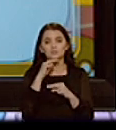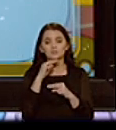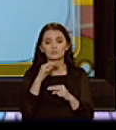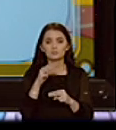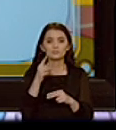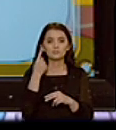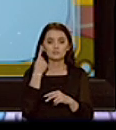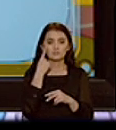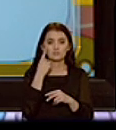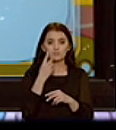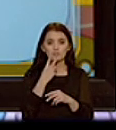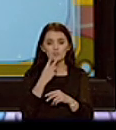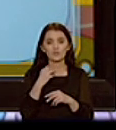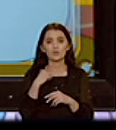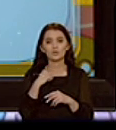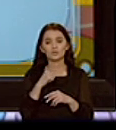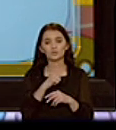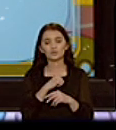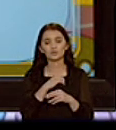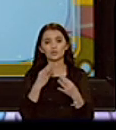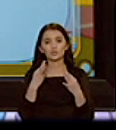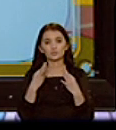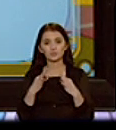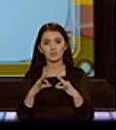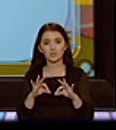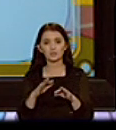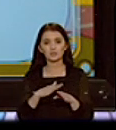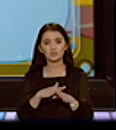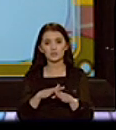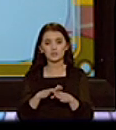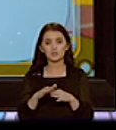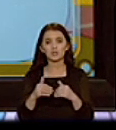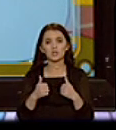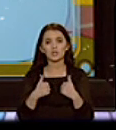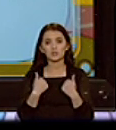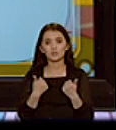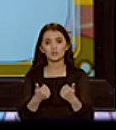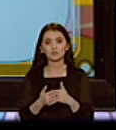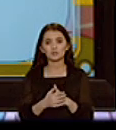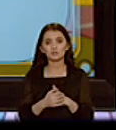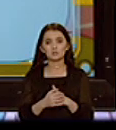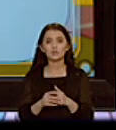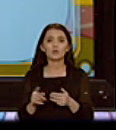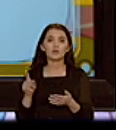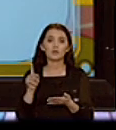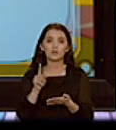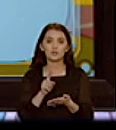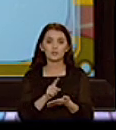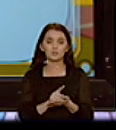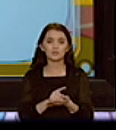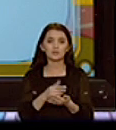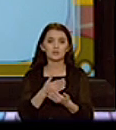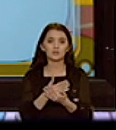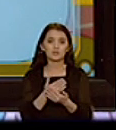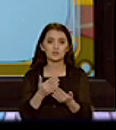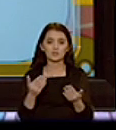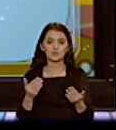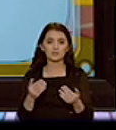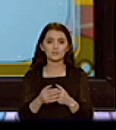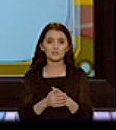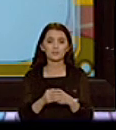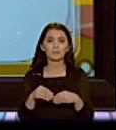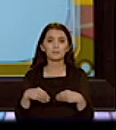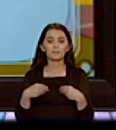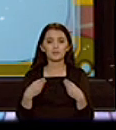bilan o'ylang va o'zingiz mustaqil bajarishga harakat qiling. Albatta, siz